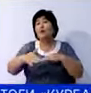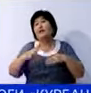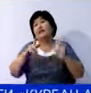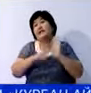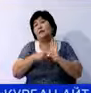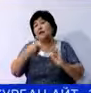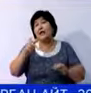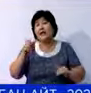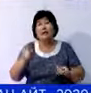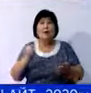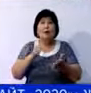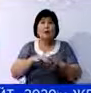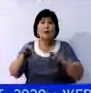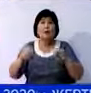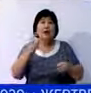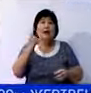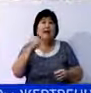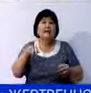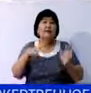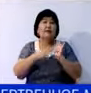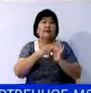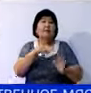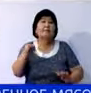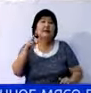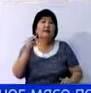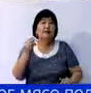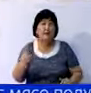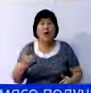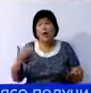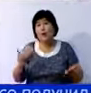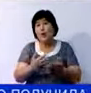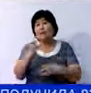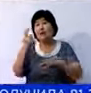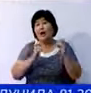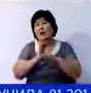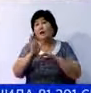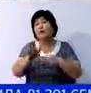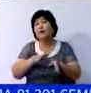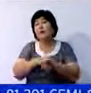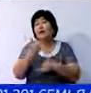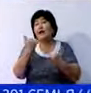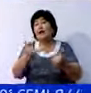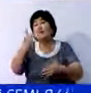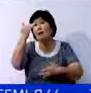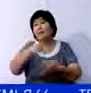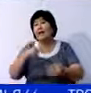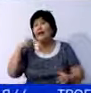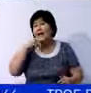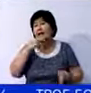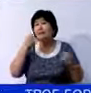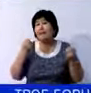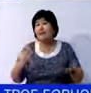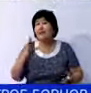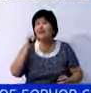гектаров. Стоимость проекта 1,8 миллиардов тенге. Новое производство будет реализовано в рамках программы «Экономика простых